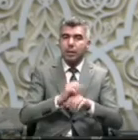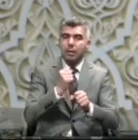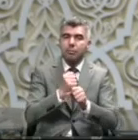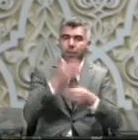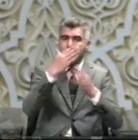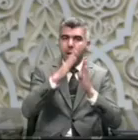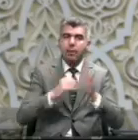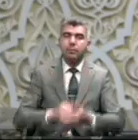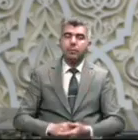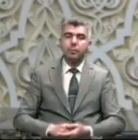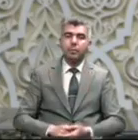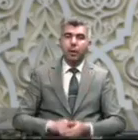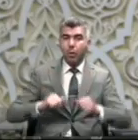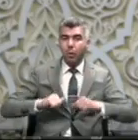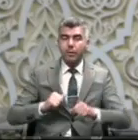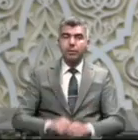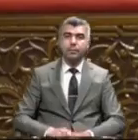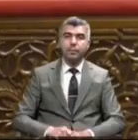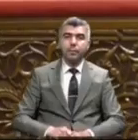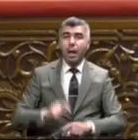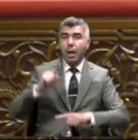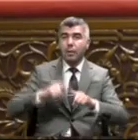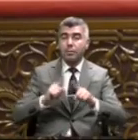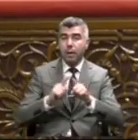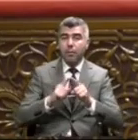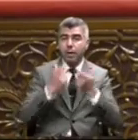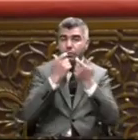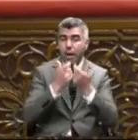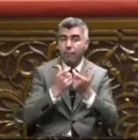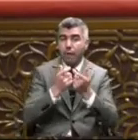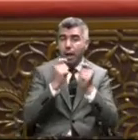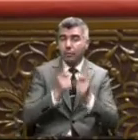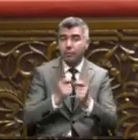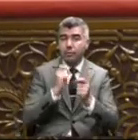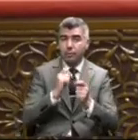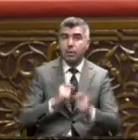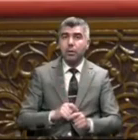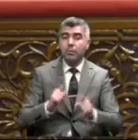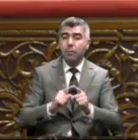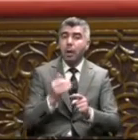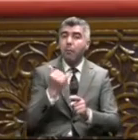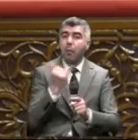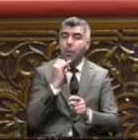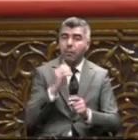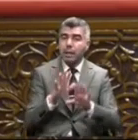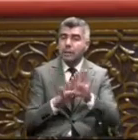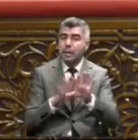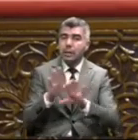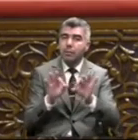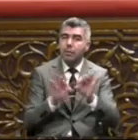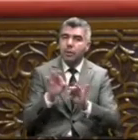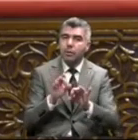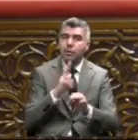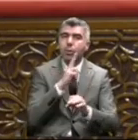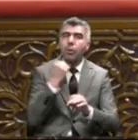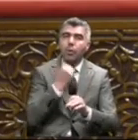المستشاره المحترمه محترم لا يمكن لاي ملاحظ الموضوعي ان ينكر حجم واهميه التدابير والاجراءات الحكوميه